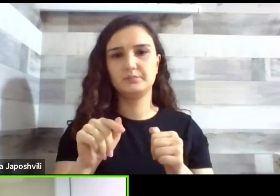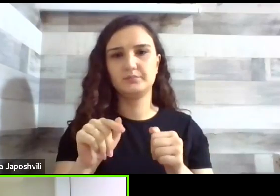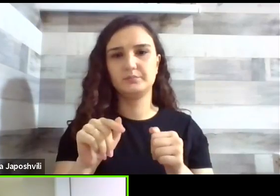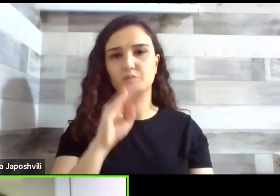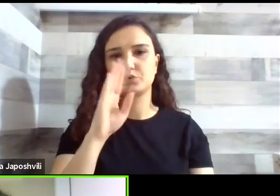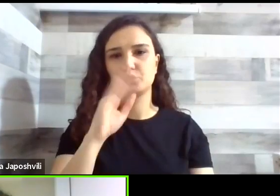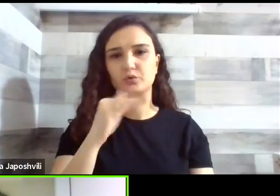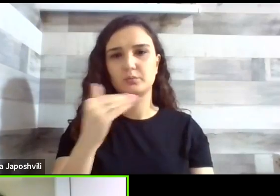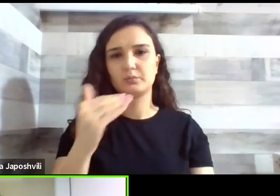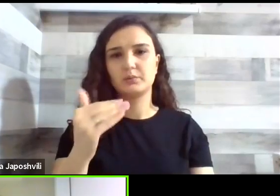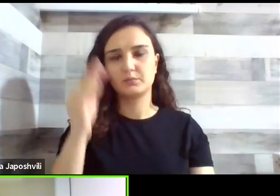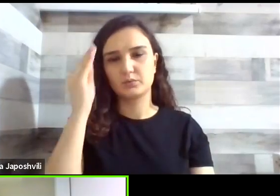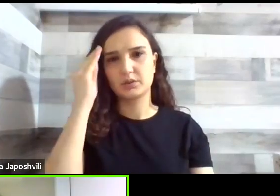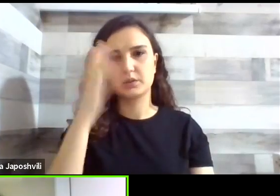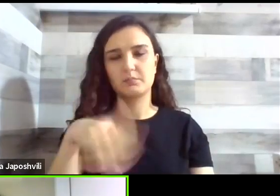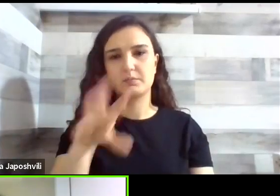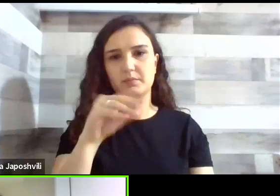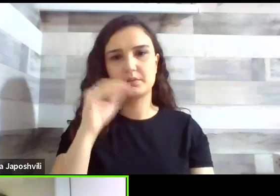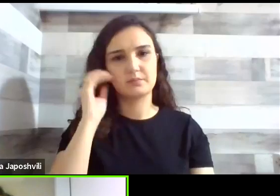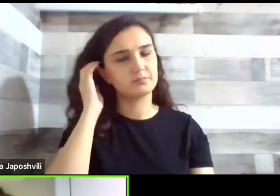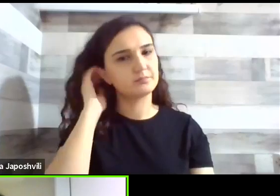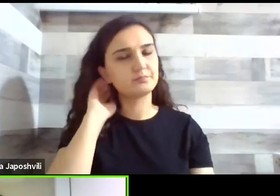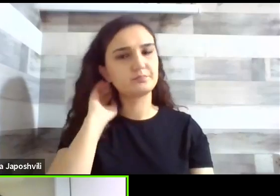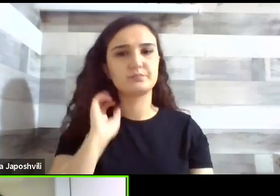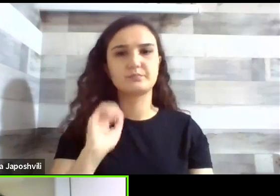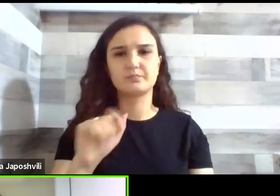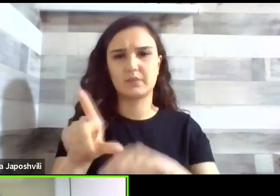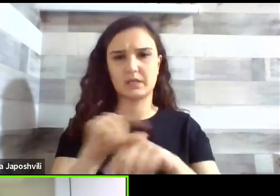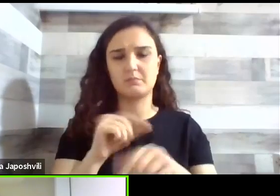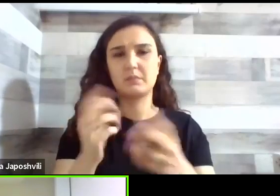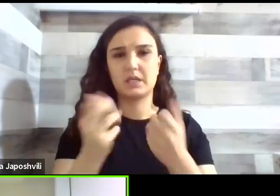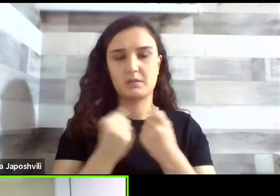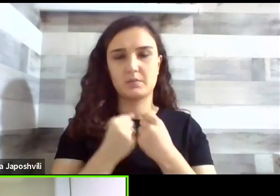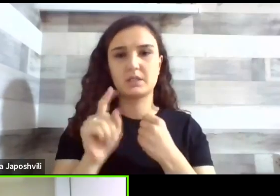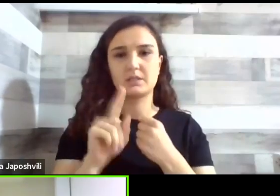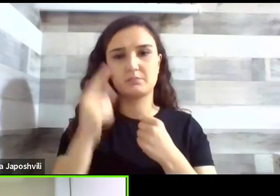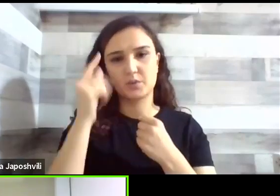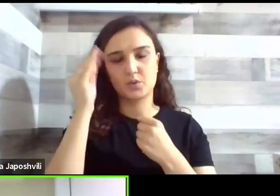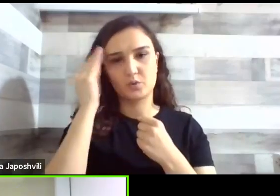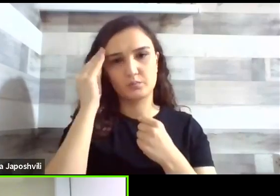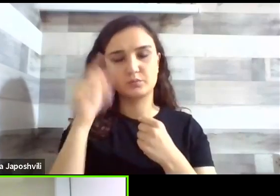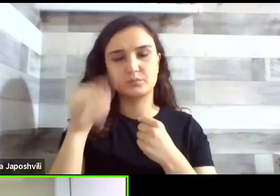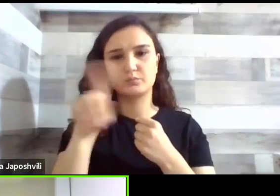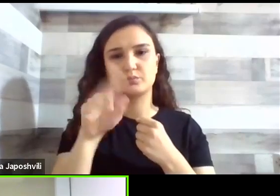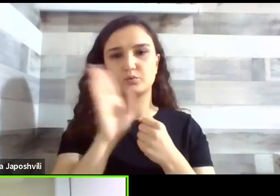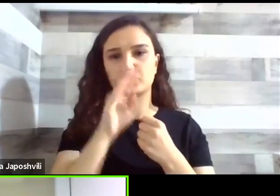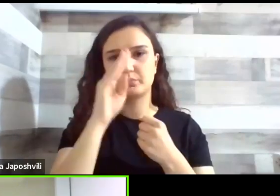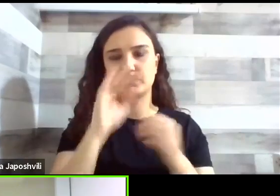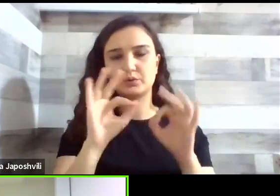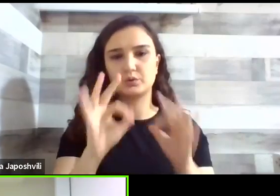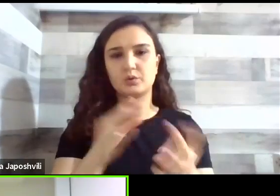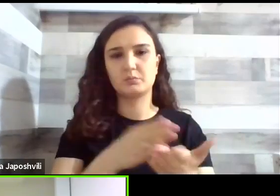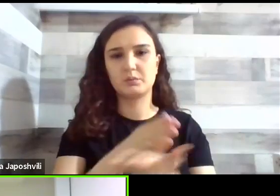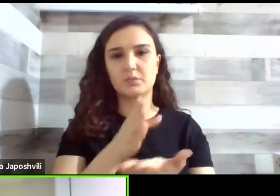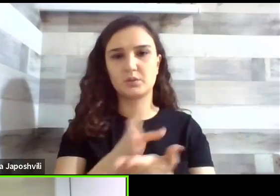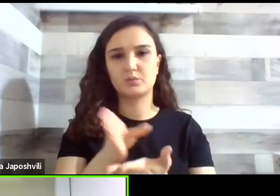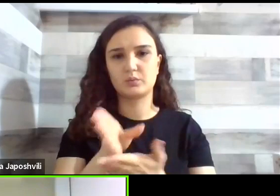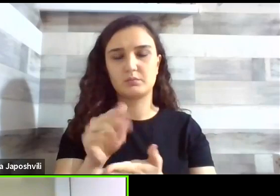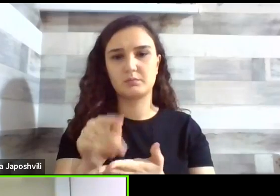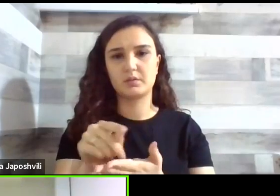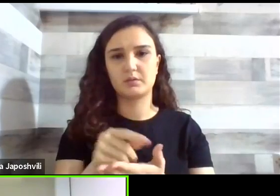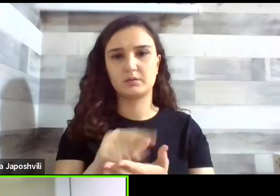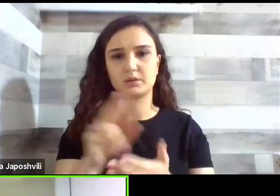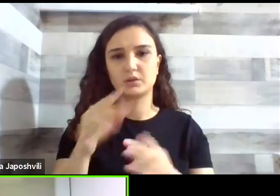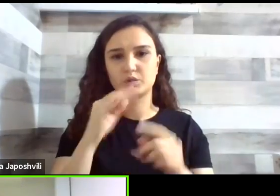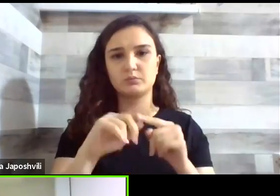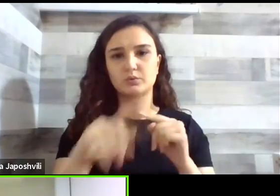მშობლის მოსაზრებების გაზიარება, მიღება, ასე ვთქვათ, რას ფიქრობს მშობელი და სწორედ სწორი მიმართულებით წაყვანა თუნდაც და